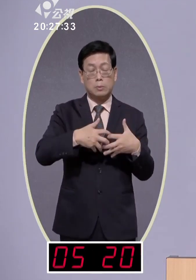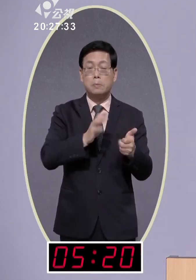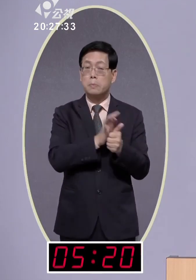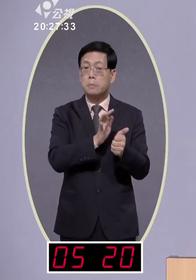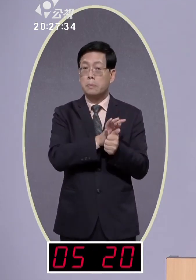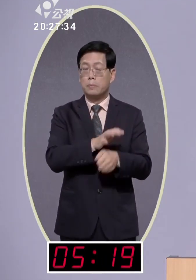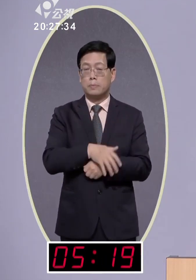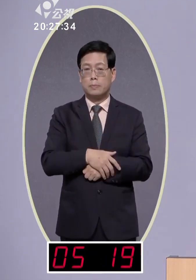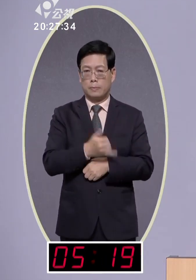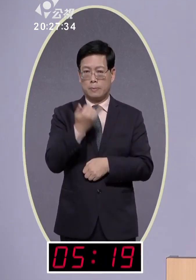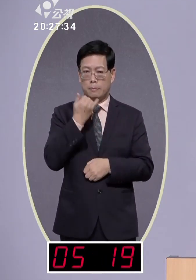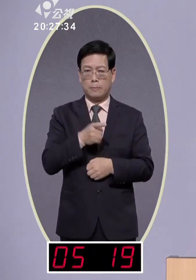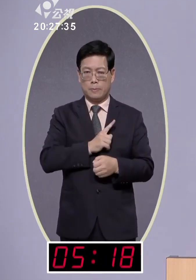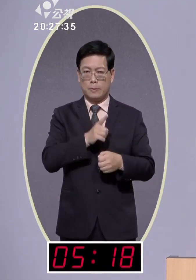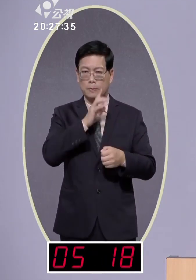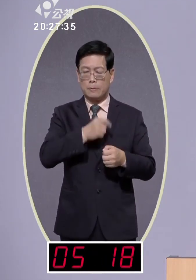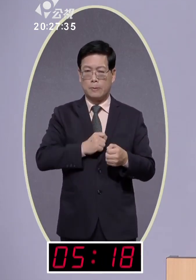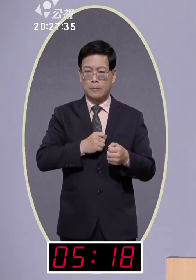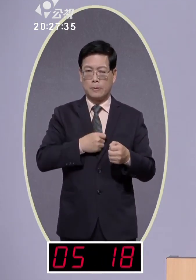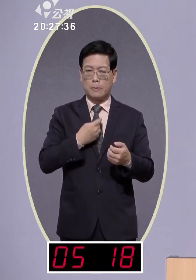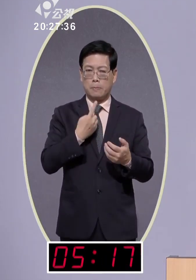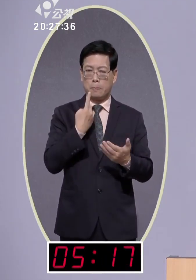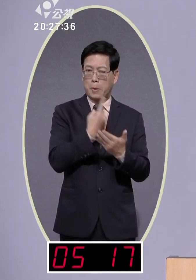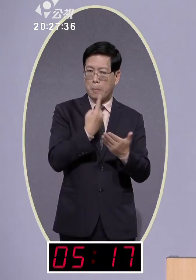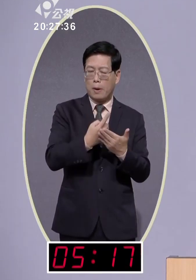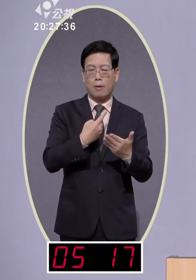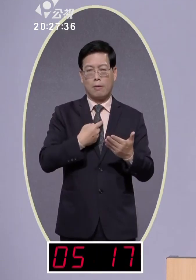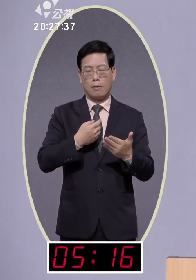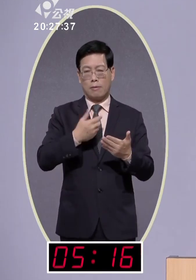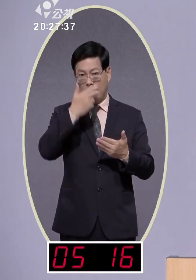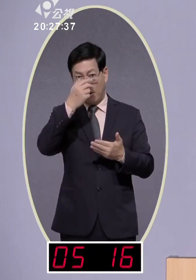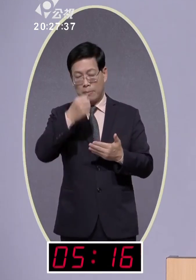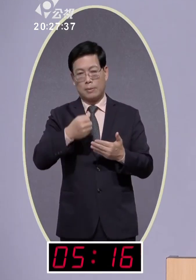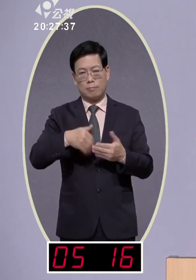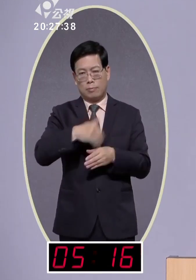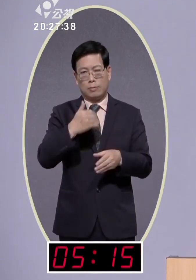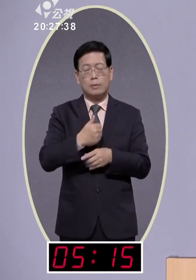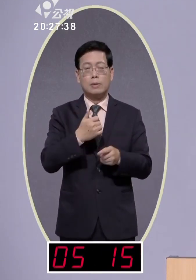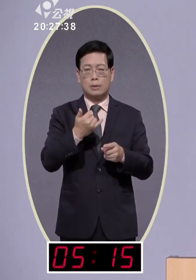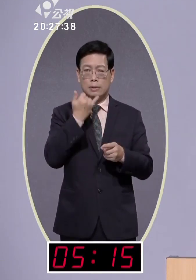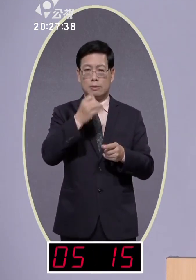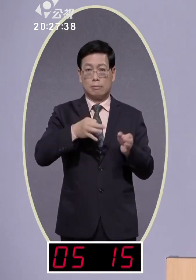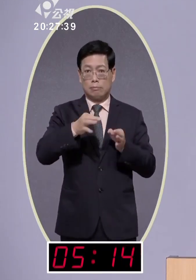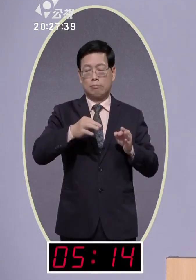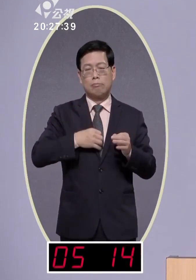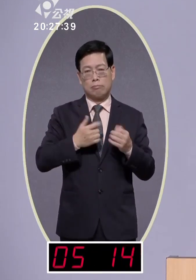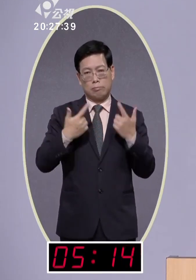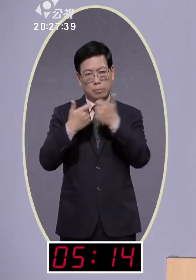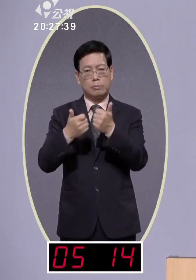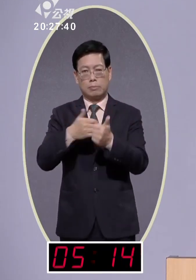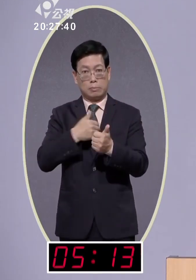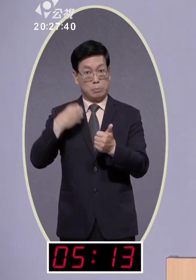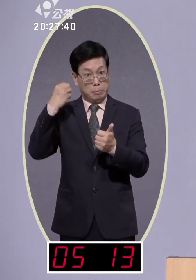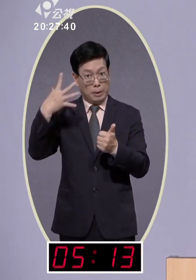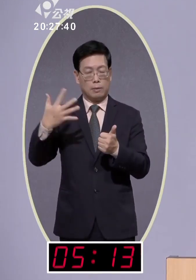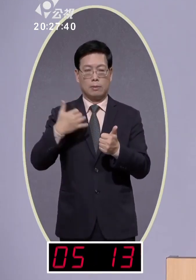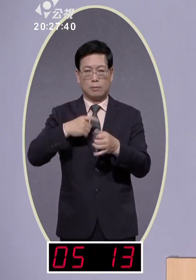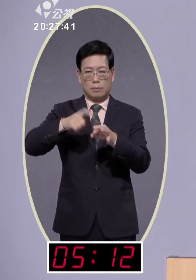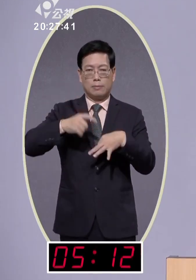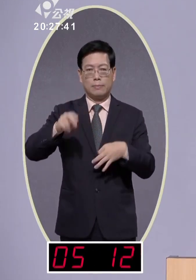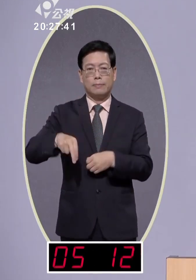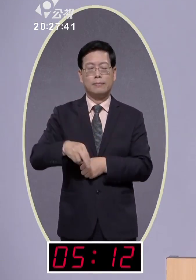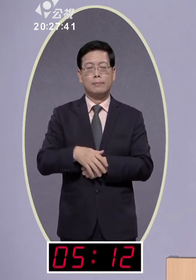小店家提升行动支付的环境，让营业模式跟得上时代，钱就能够进入口